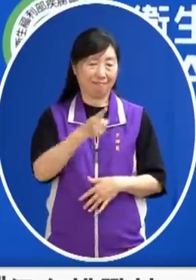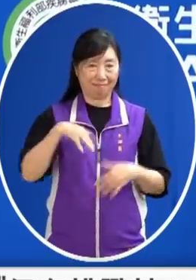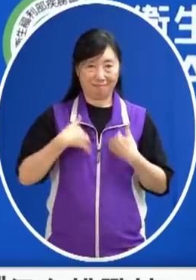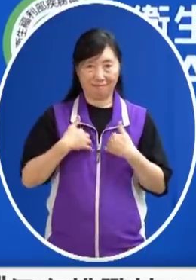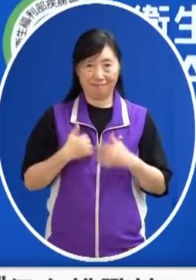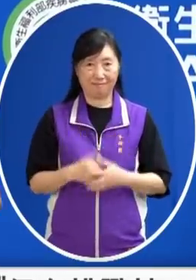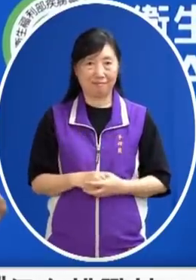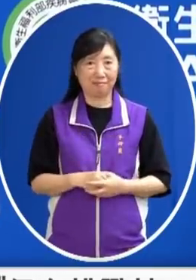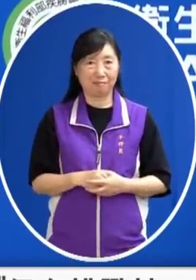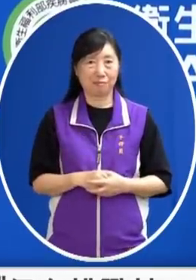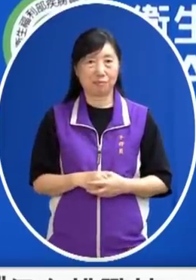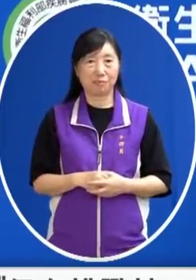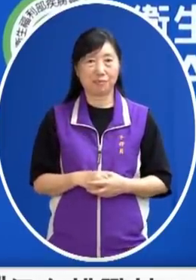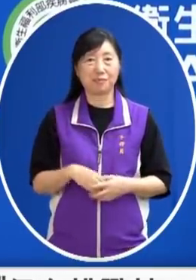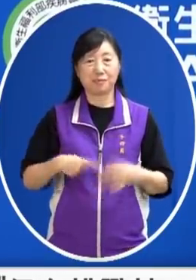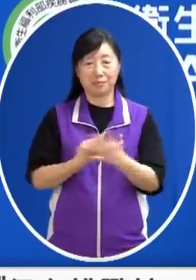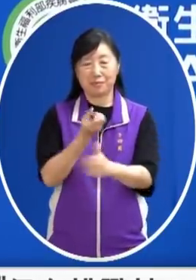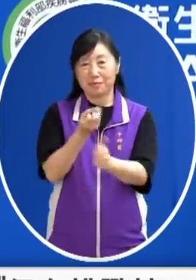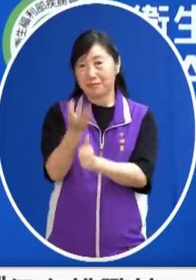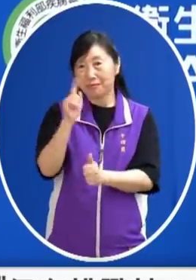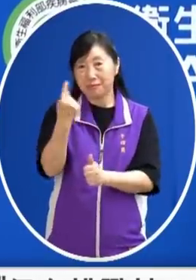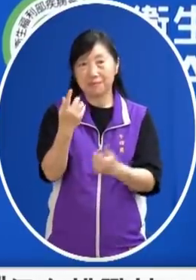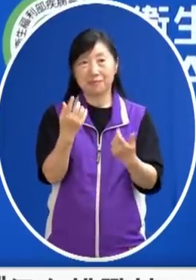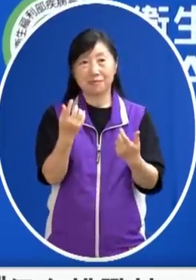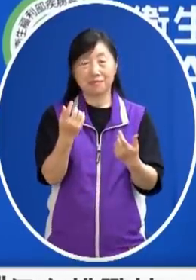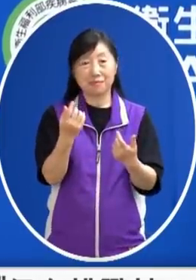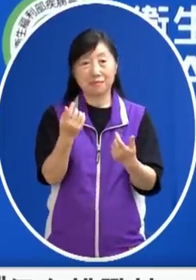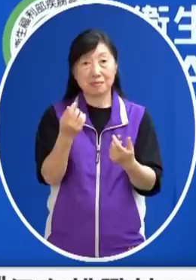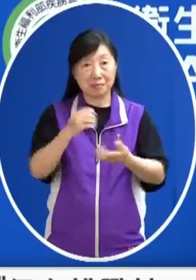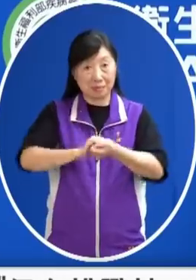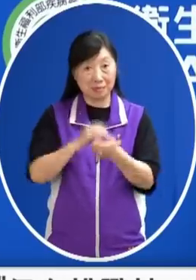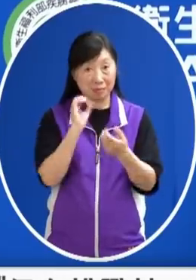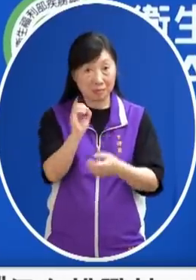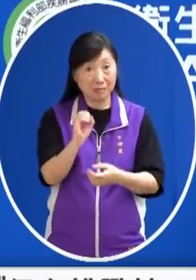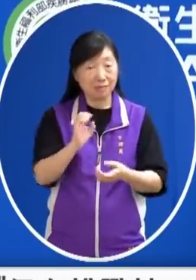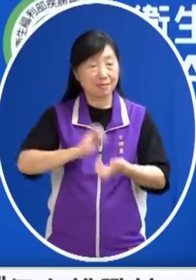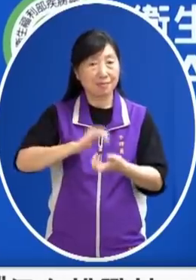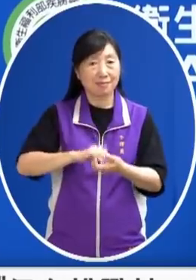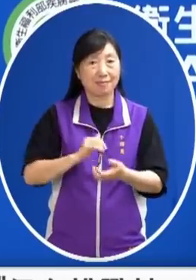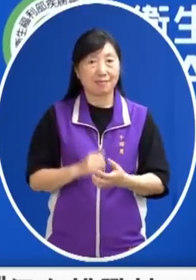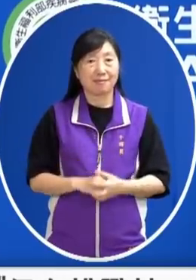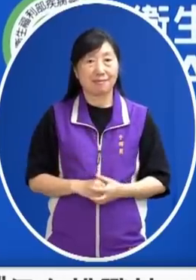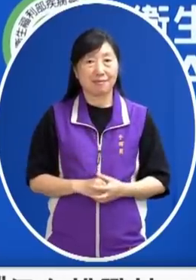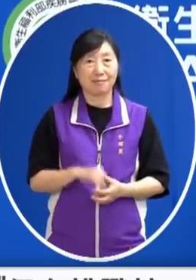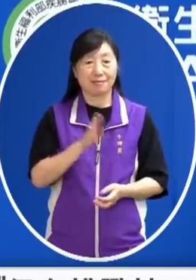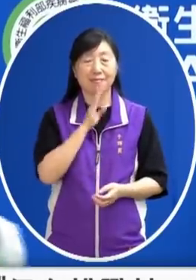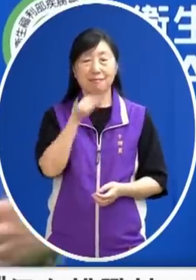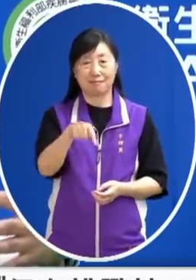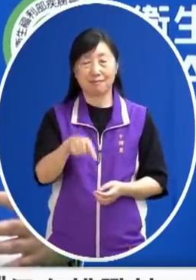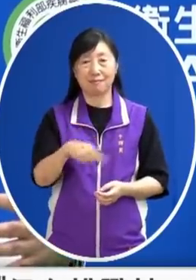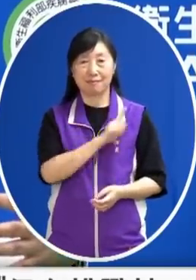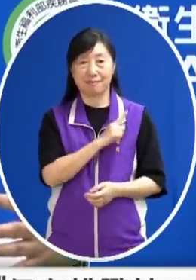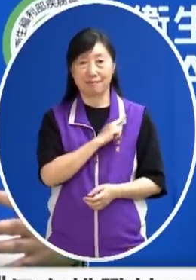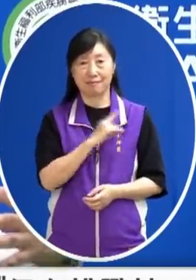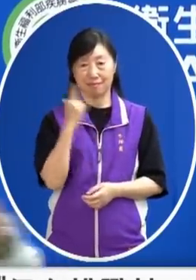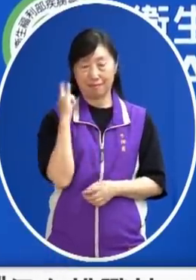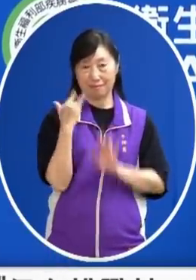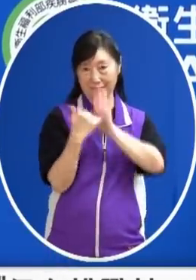好，但是说就已经没有传播源了，那不见得。好，那但是呢，我们如果把这条线守好的话，